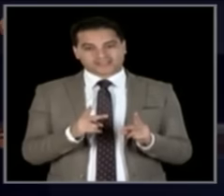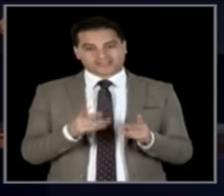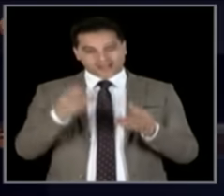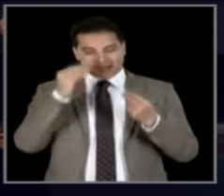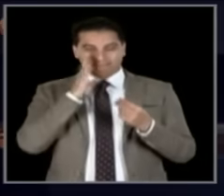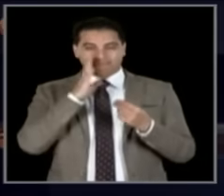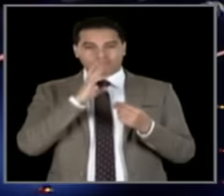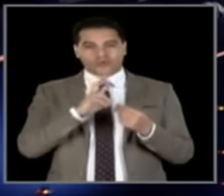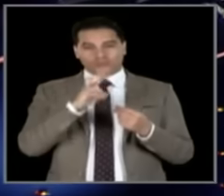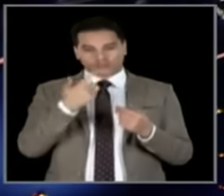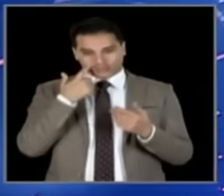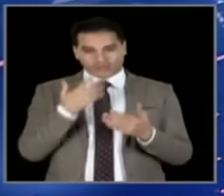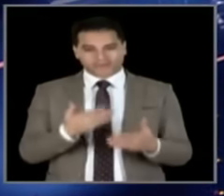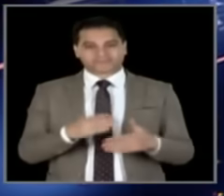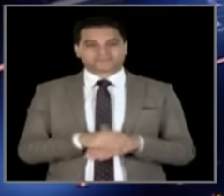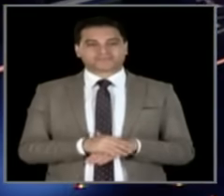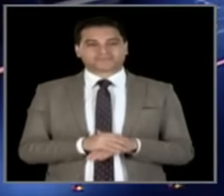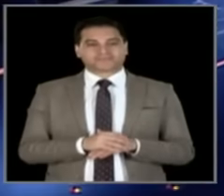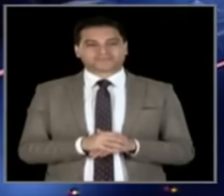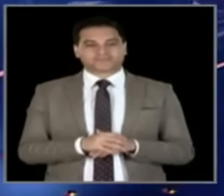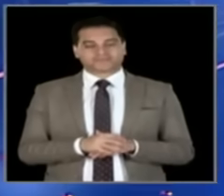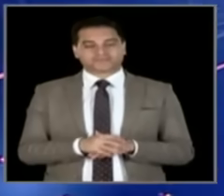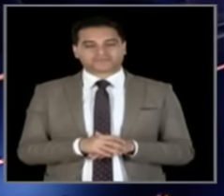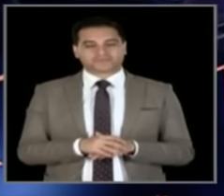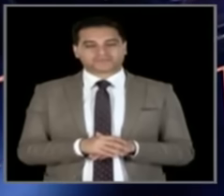20. علم، والسؤال هو